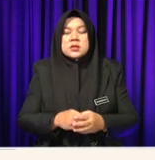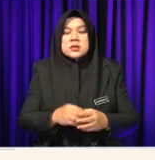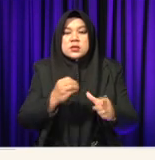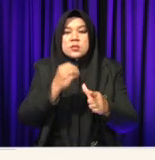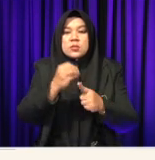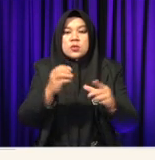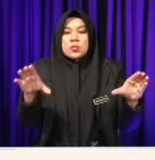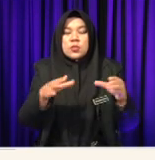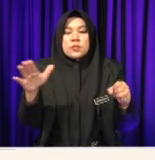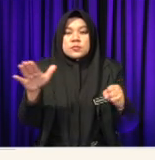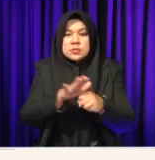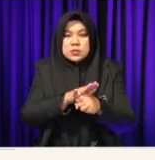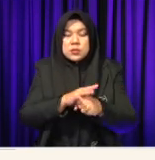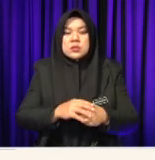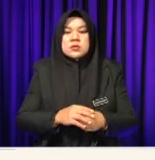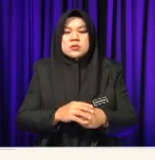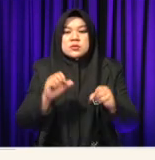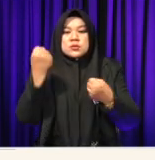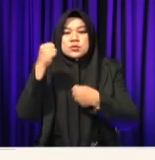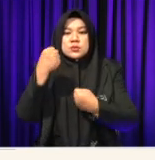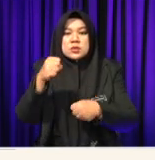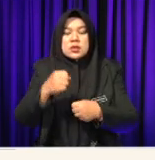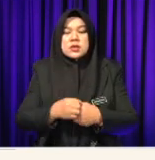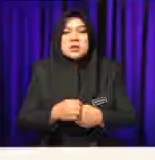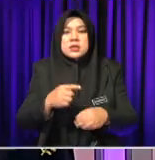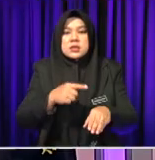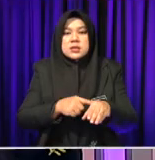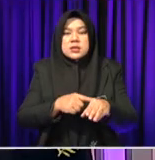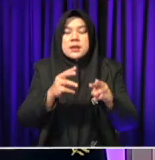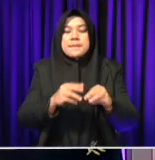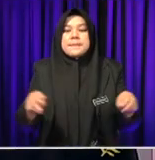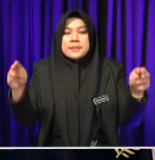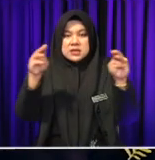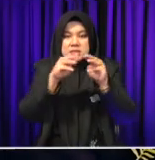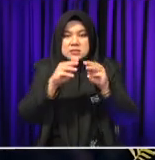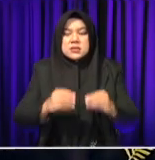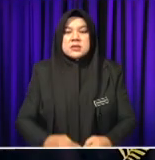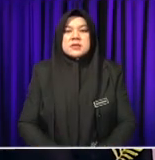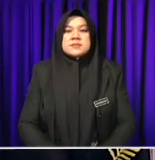penuh menyertai program keilmuan sukan masyarakatan di masjid pun boleh